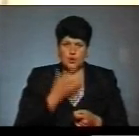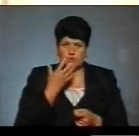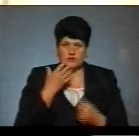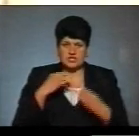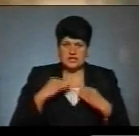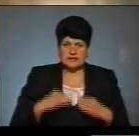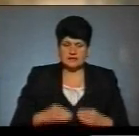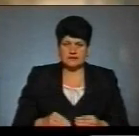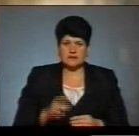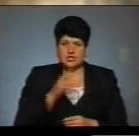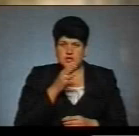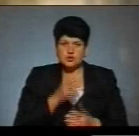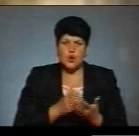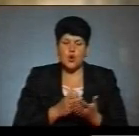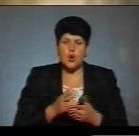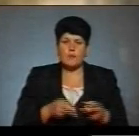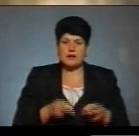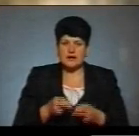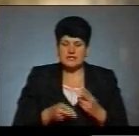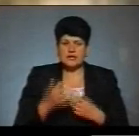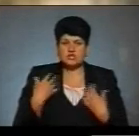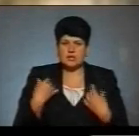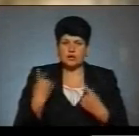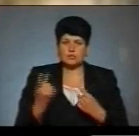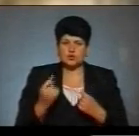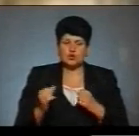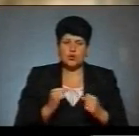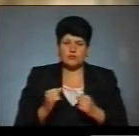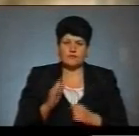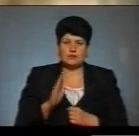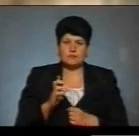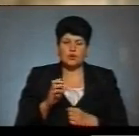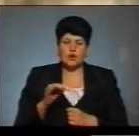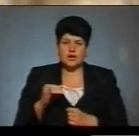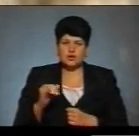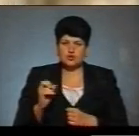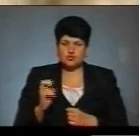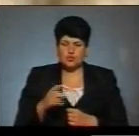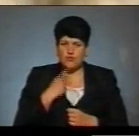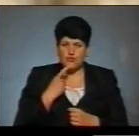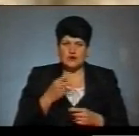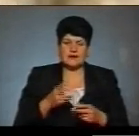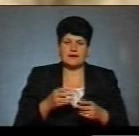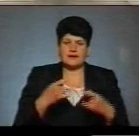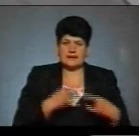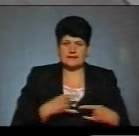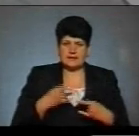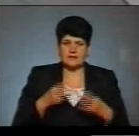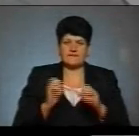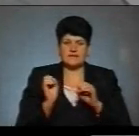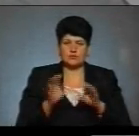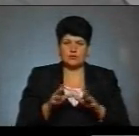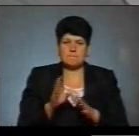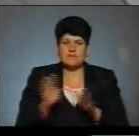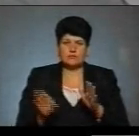тіла під час операції. Начальник обласного управління охорони здоров'я Володимир Богайчук каже, рентген-апарат відправлять в Підволочиську районну лікарню.